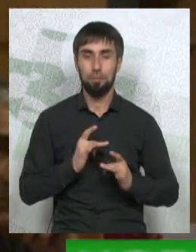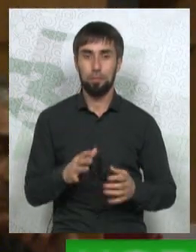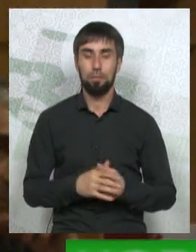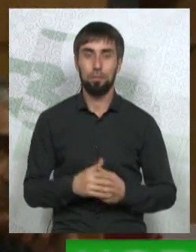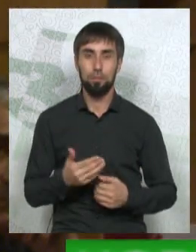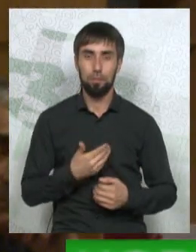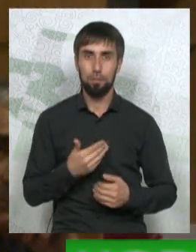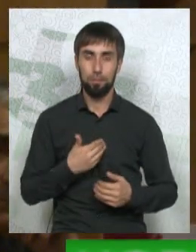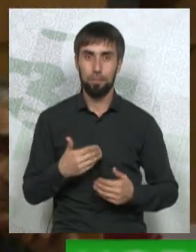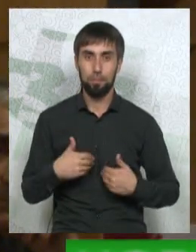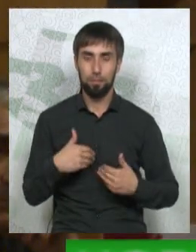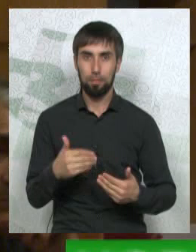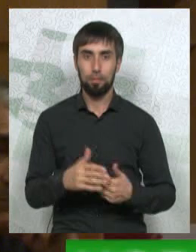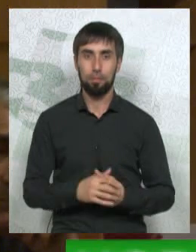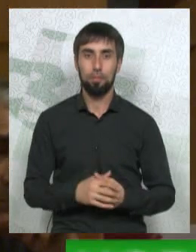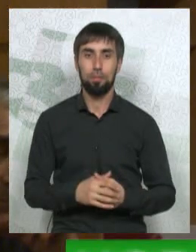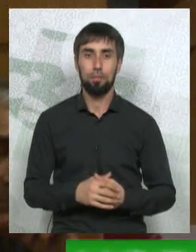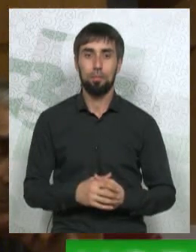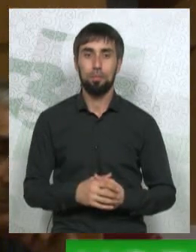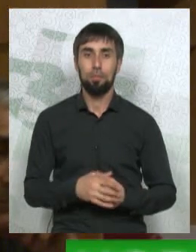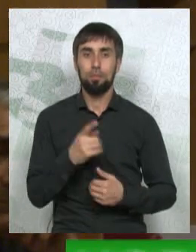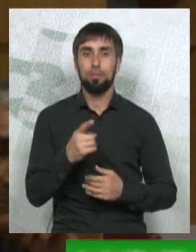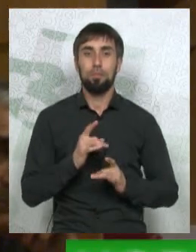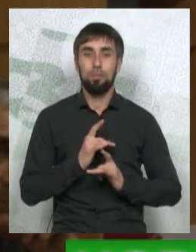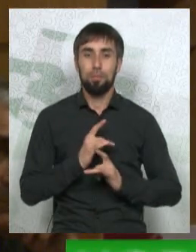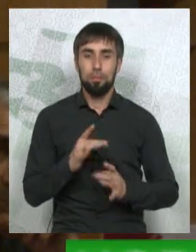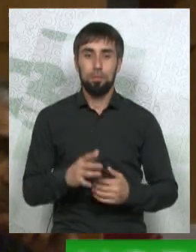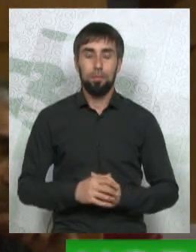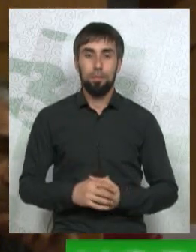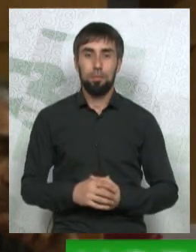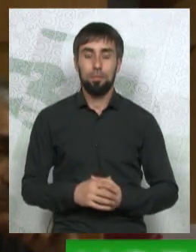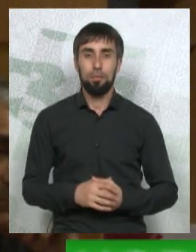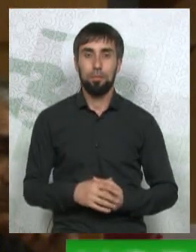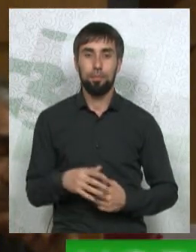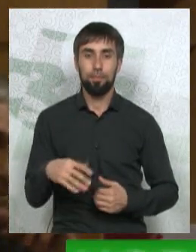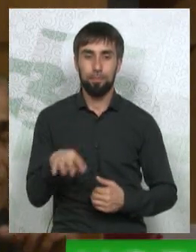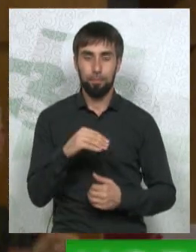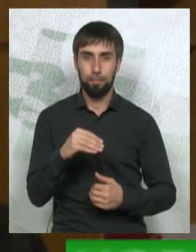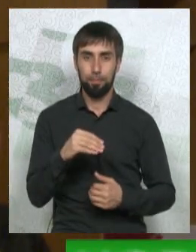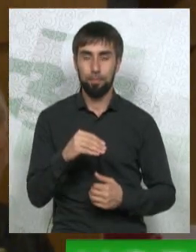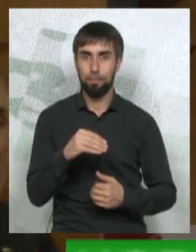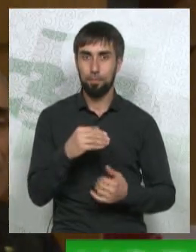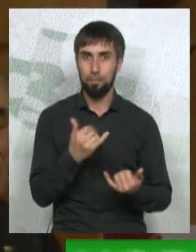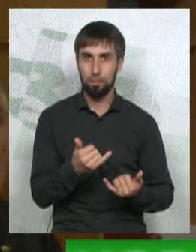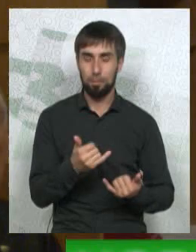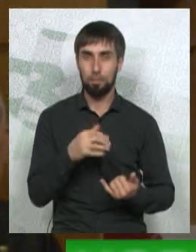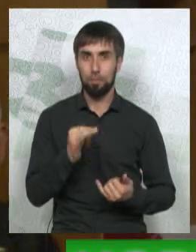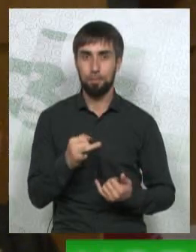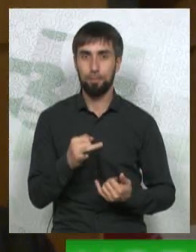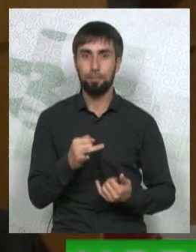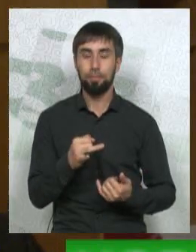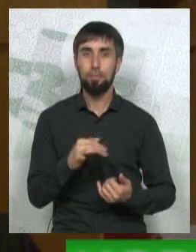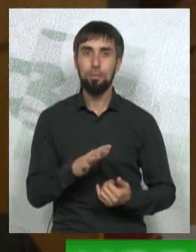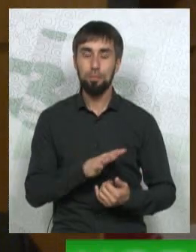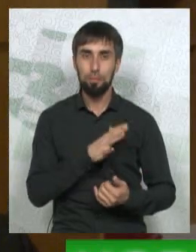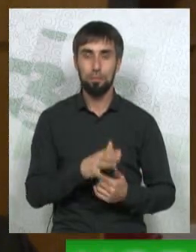хочу поздравить столь знаменательным праздником всех нынешних и